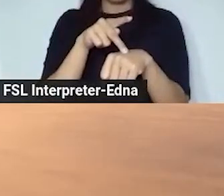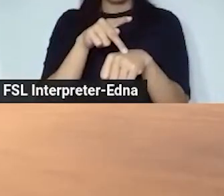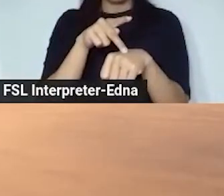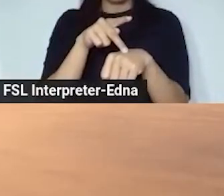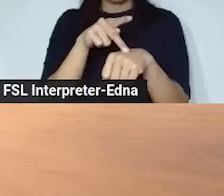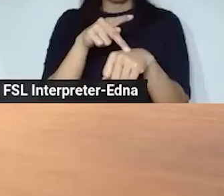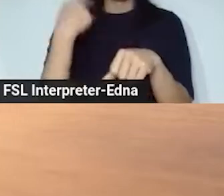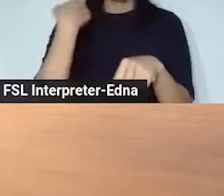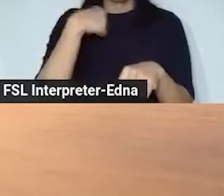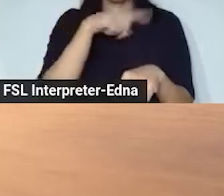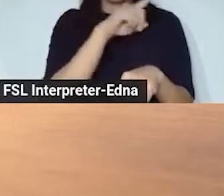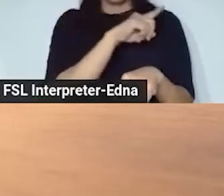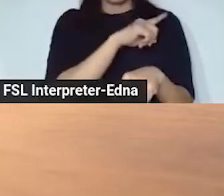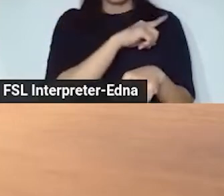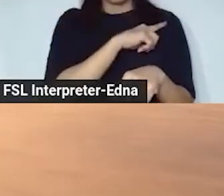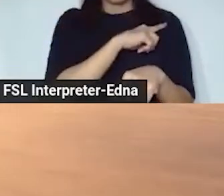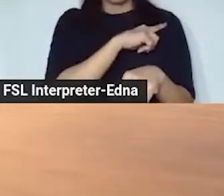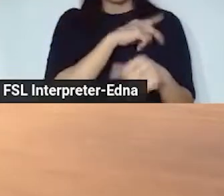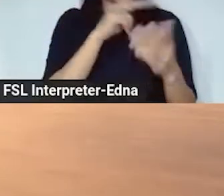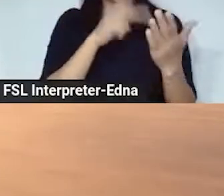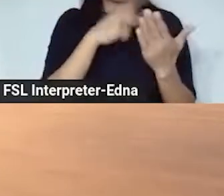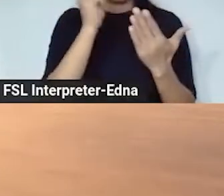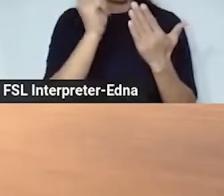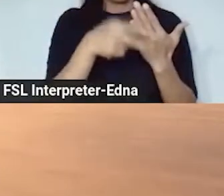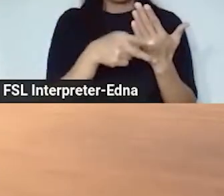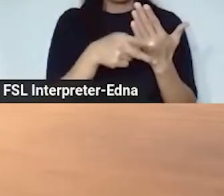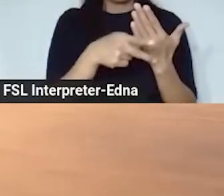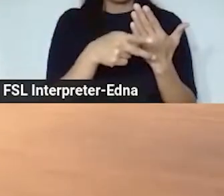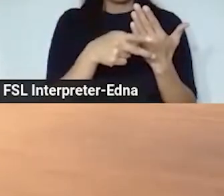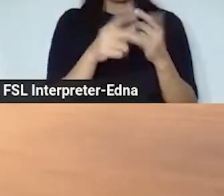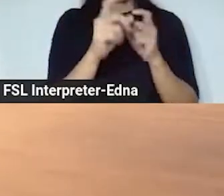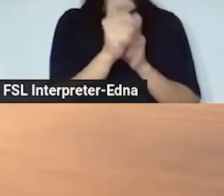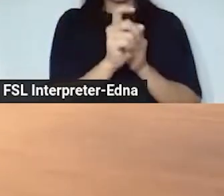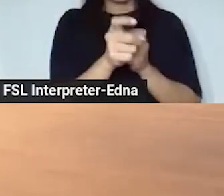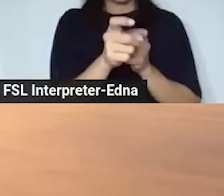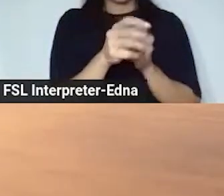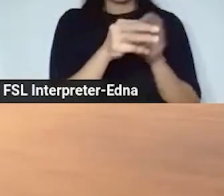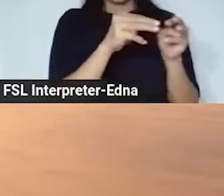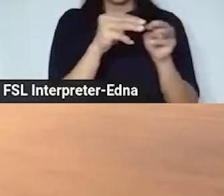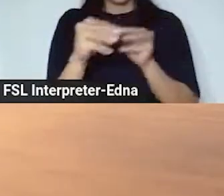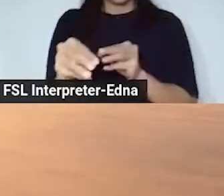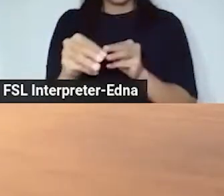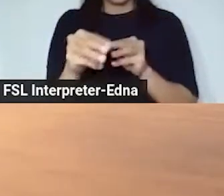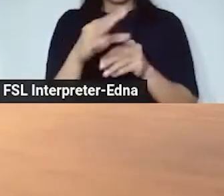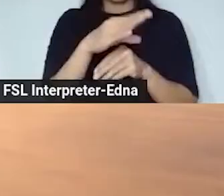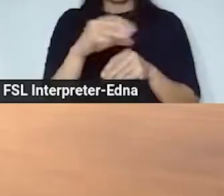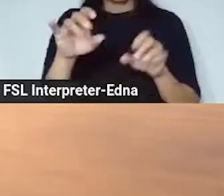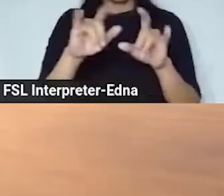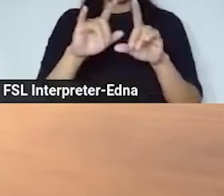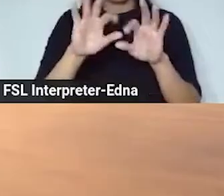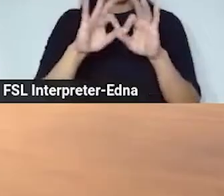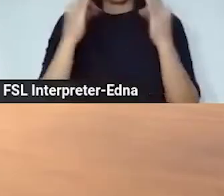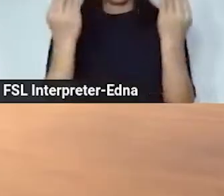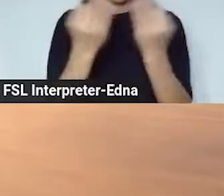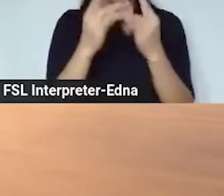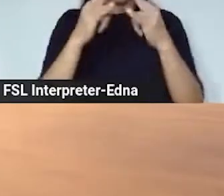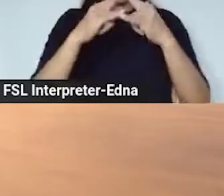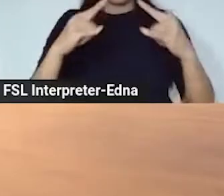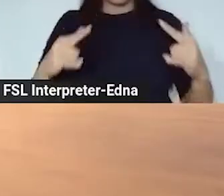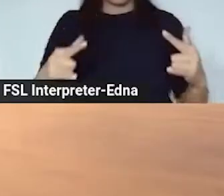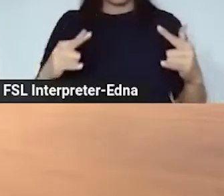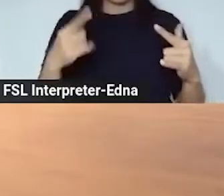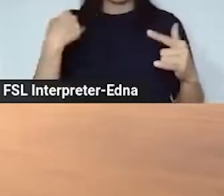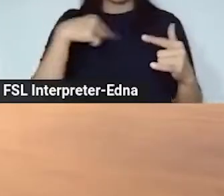po ay, ang pinaka-programa ng God is Able ay ang Gift of Mobility at ang Family Camp. Ang Gift of Mobility po ay we partner